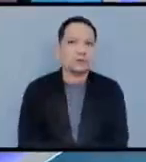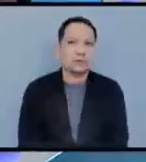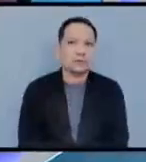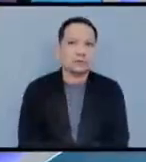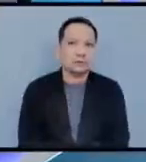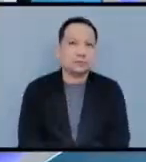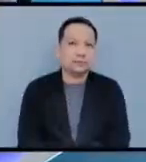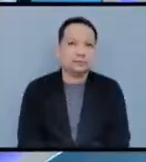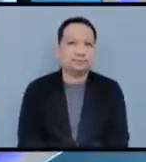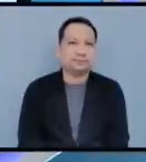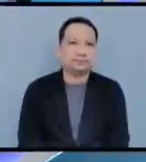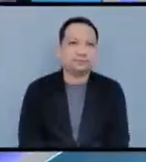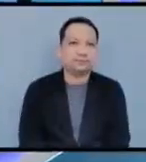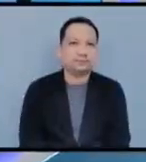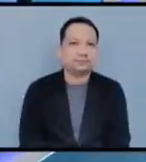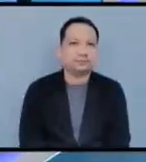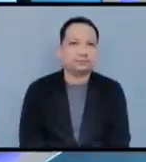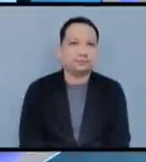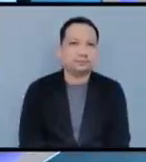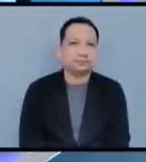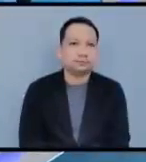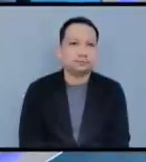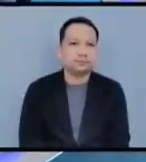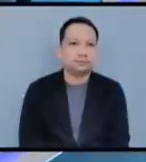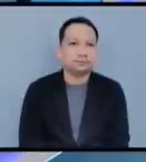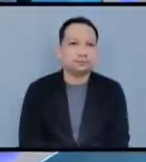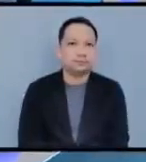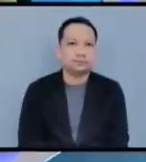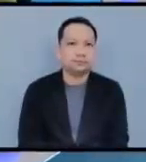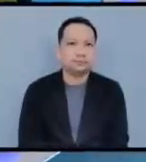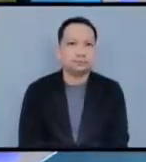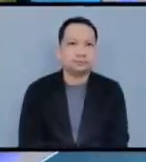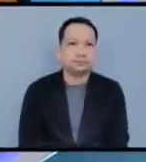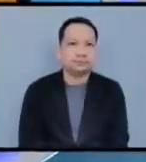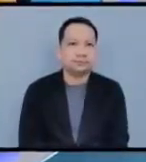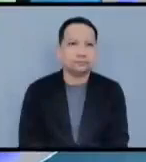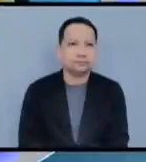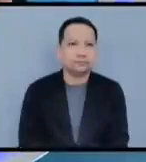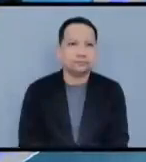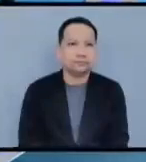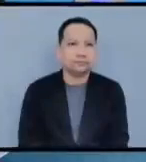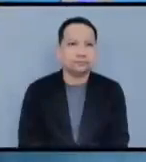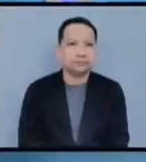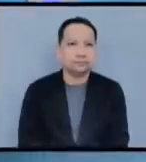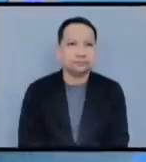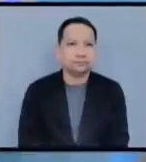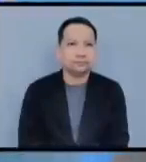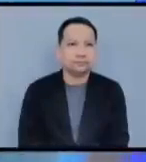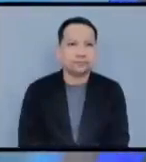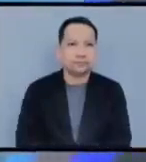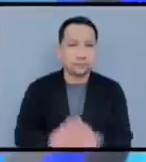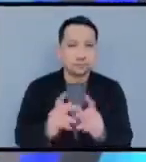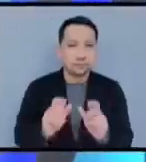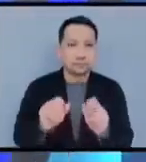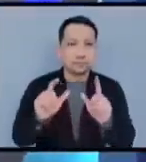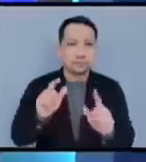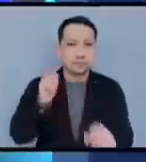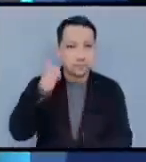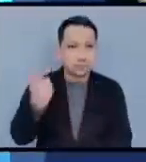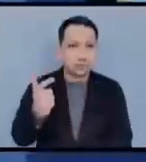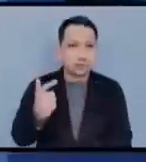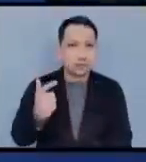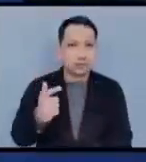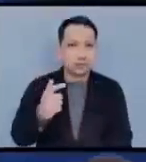Sa maagang nagtungo ang ating mga kapatid na Muslim sa mga mosque para sa unang araw po ng Ramadan at live mula sa Golden Mosque sa Quiapo sa